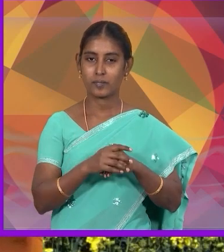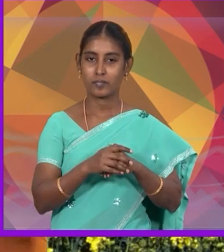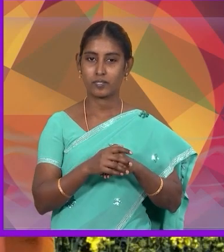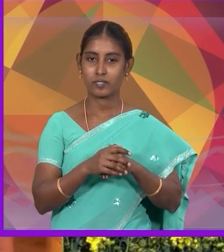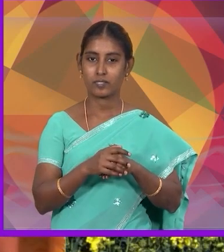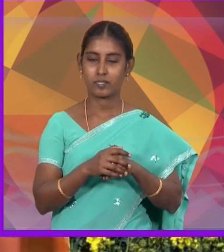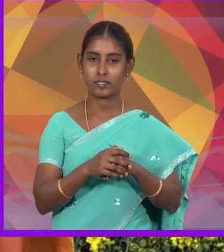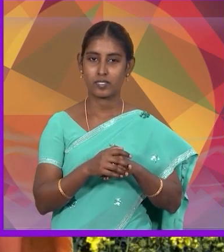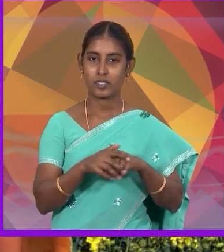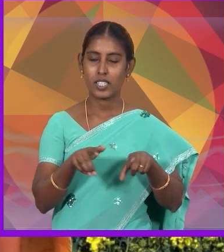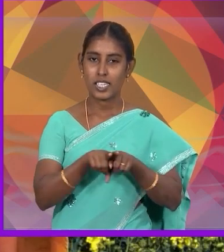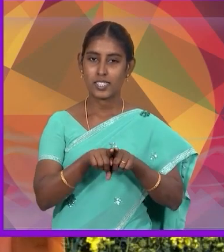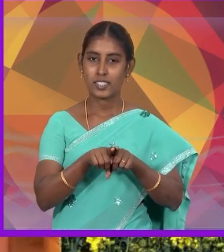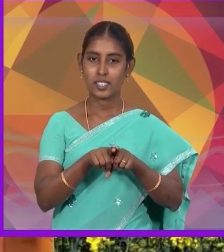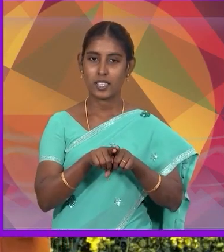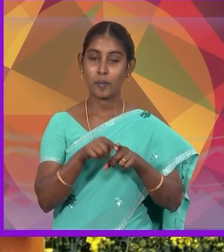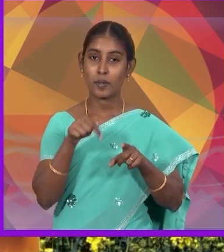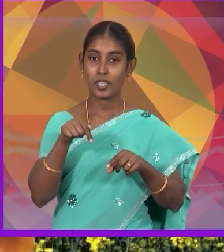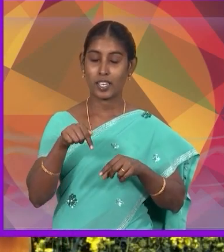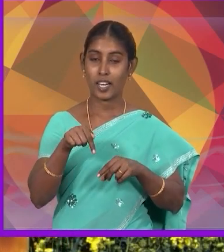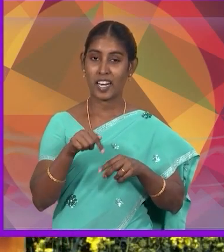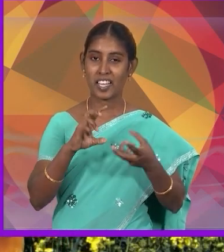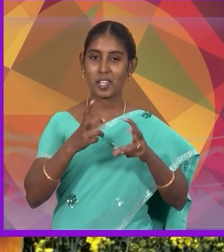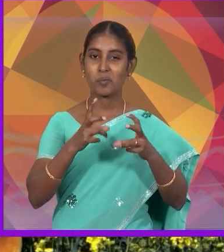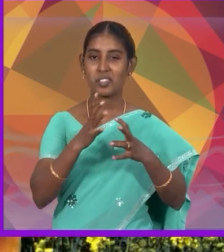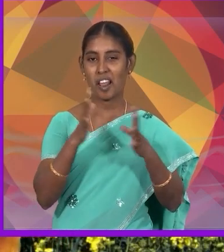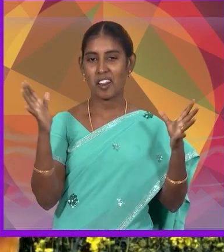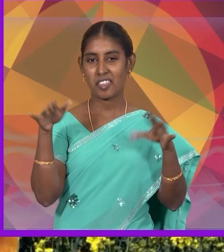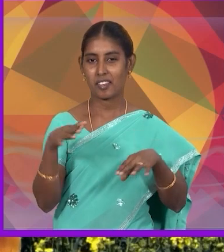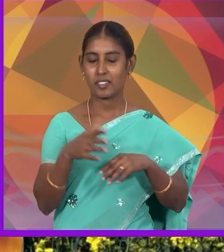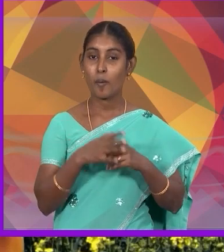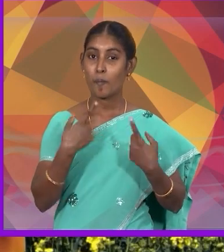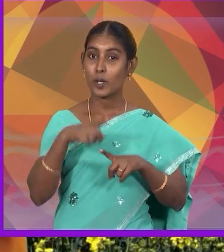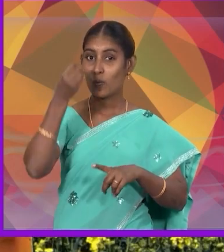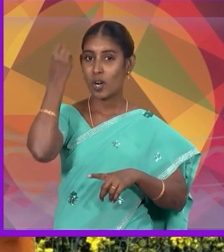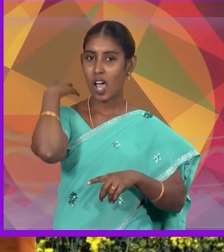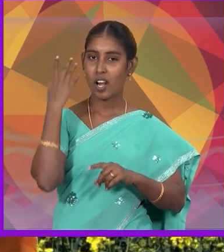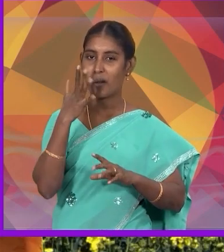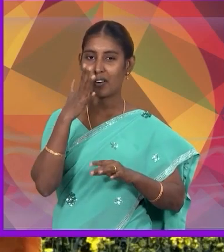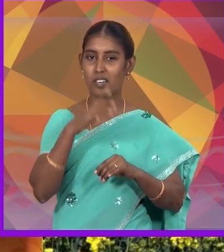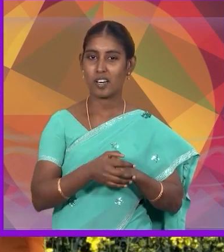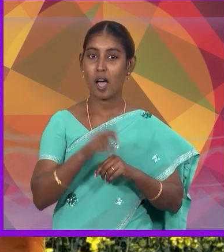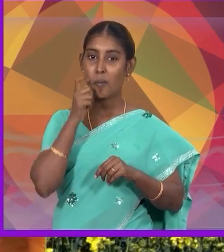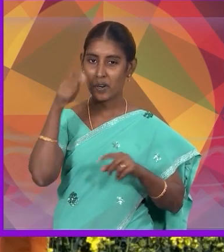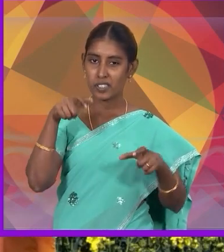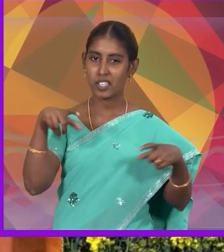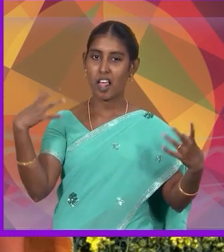அந்த ஆளை கூப்பிடணும். இன்னைக்குதாங்க இயந்திரங்கள்லாம் இருக்கு, அன்னைக்கு ஆளை வச்சுதான் நெற்க இதெல்லாம்